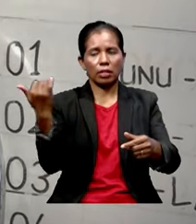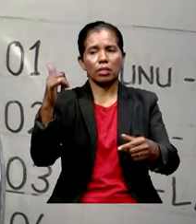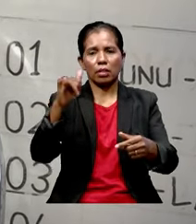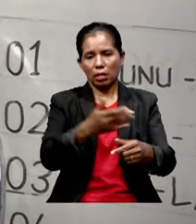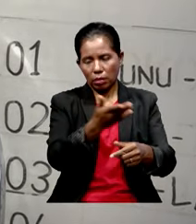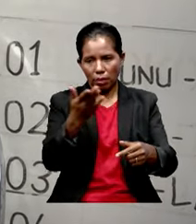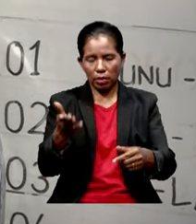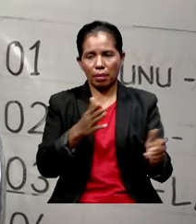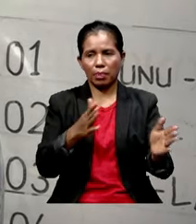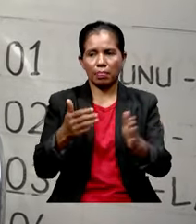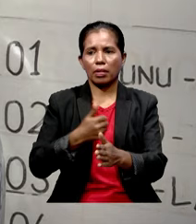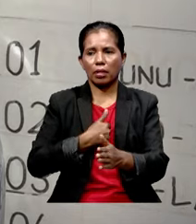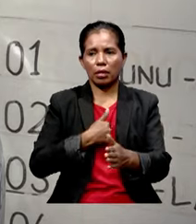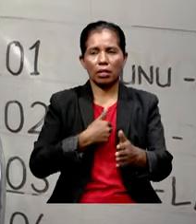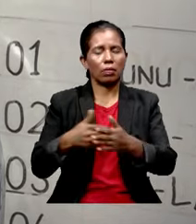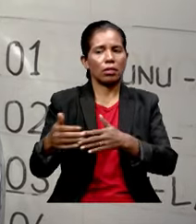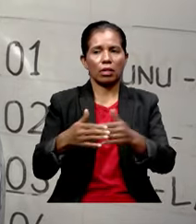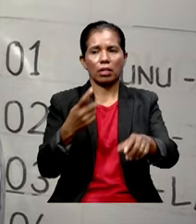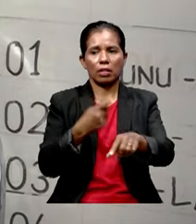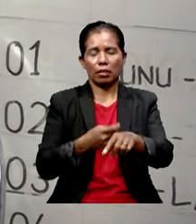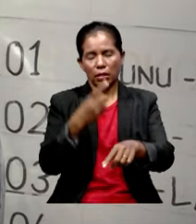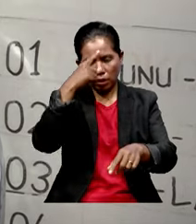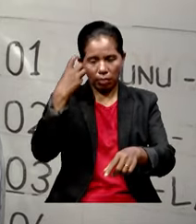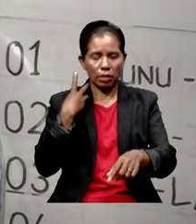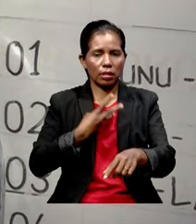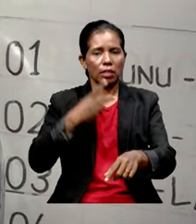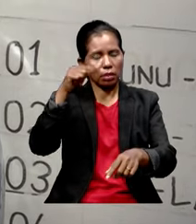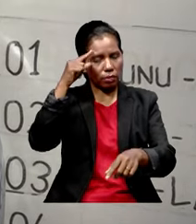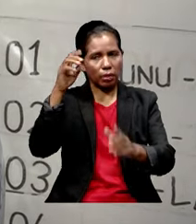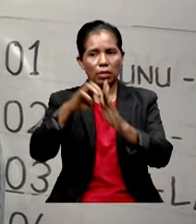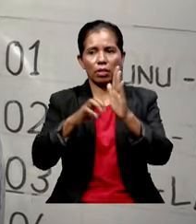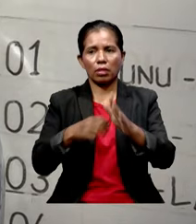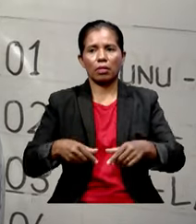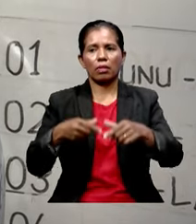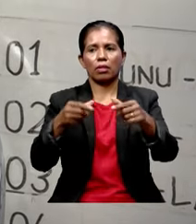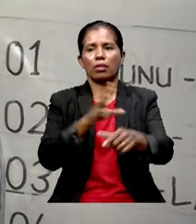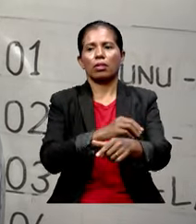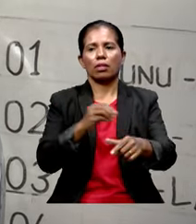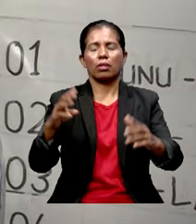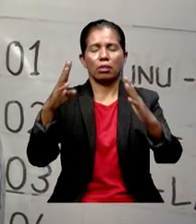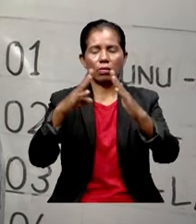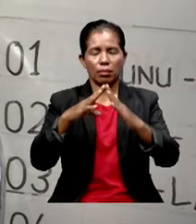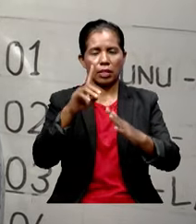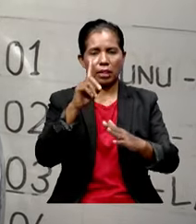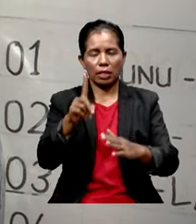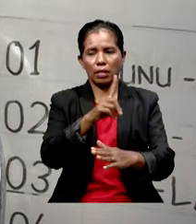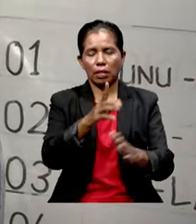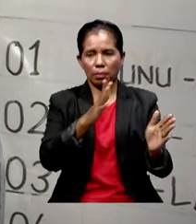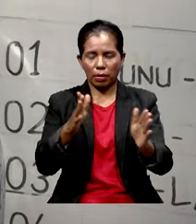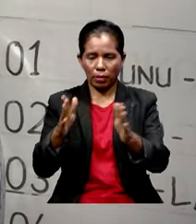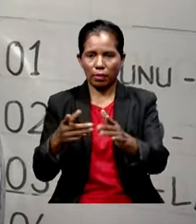bocira atu preparaan qualquer tempo. Tamba ita tena ita niya guveru ita nistaro ni fona sinal kara umakangi dida. Ita buat tayong